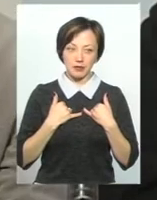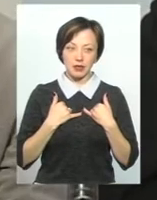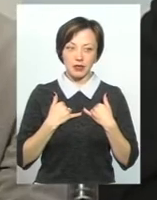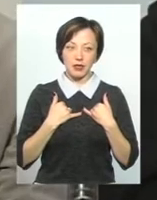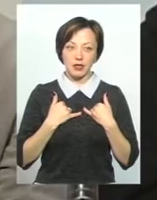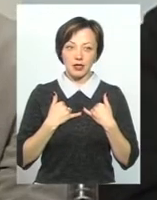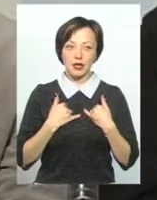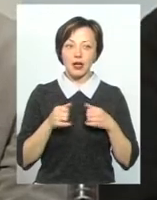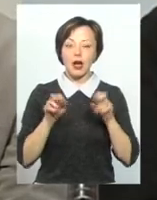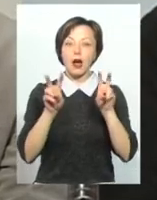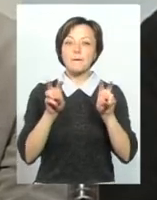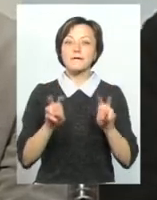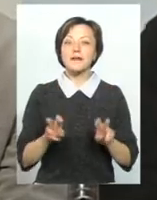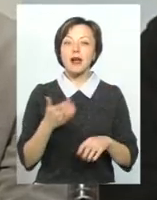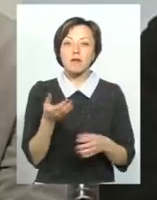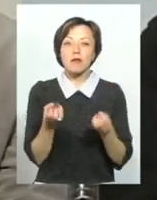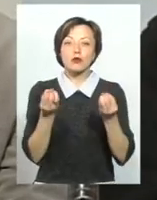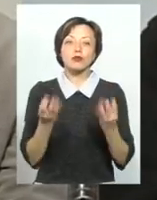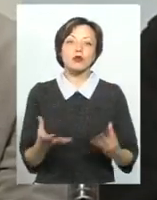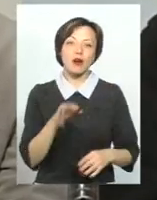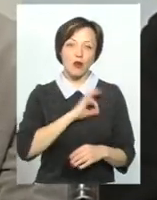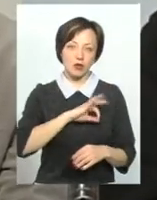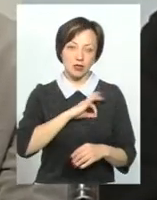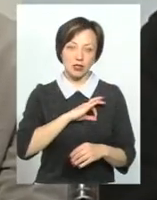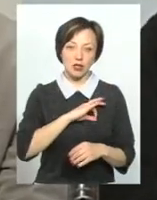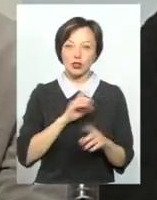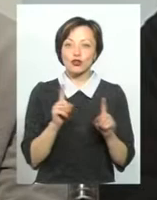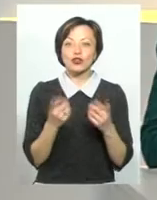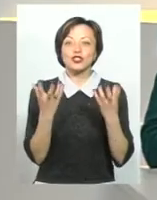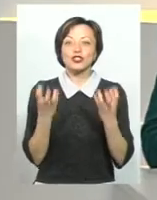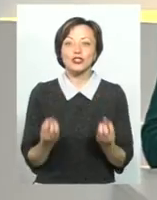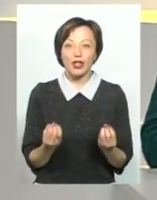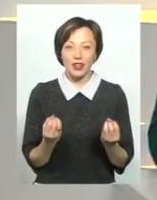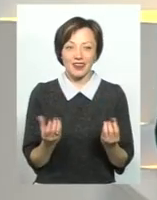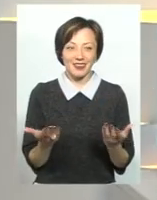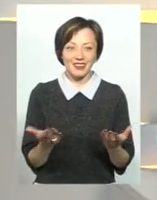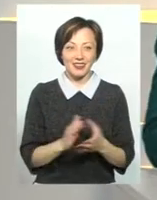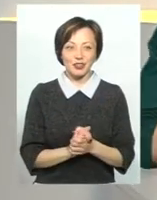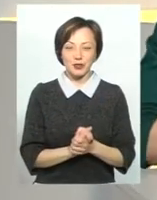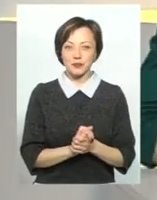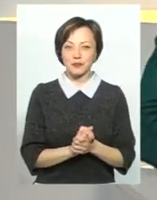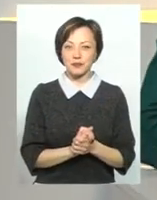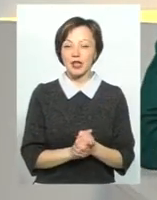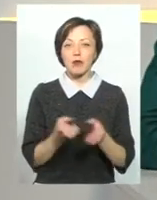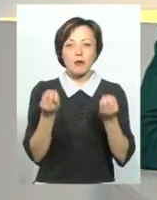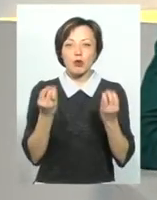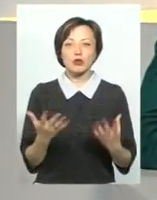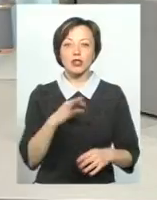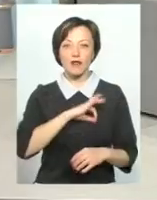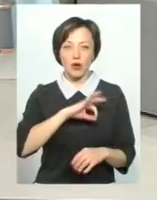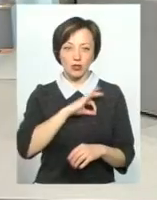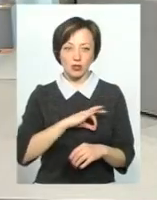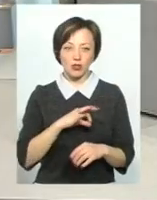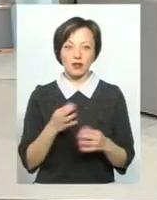– це простота використання. Чого ж інші подільські аграрії не чують і не хочуть? Це простота використання. Ви знаєте,